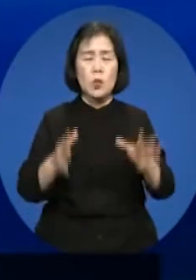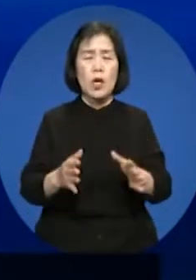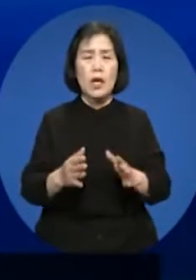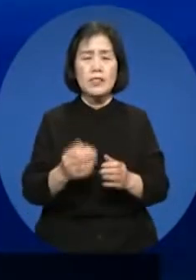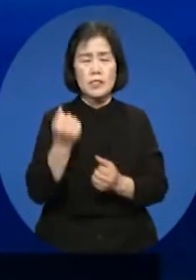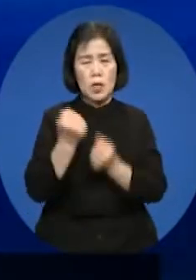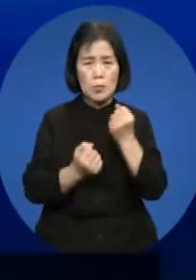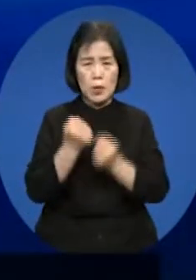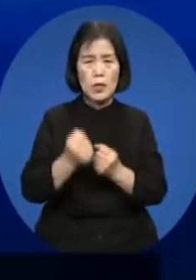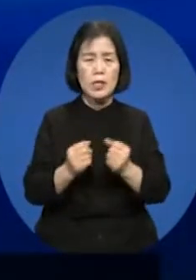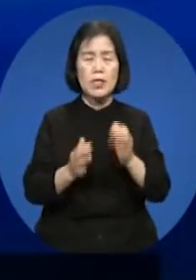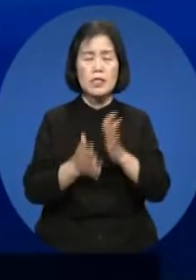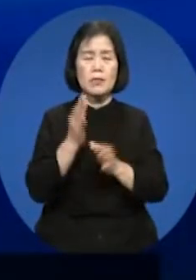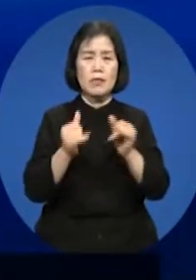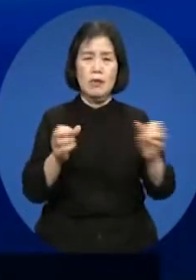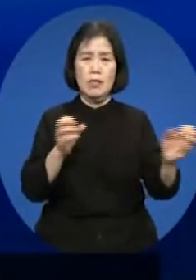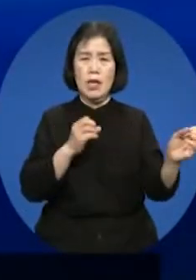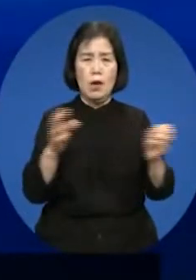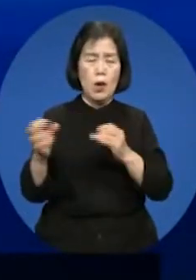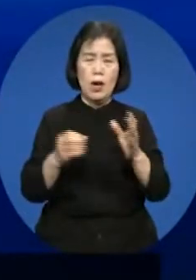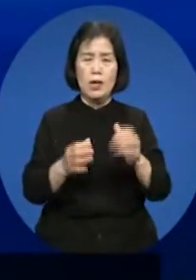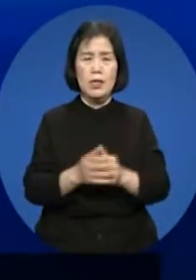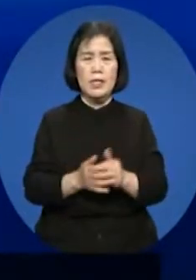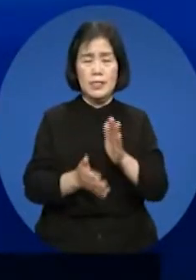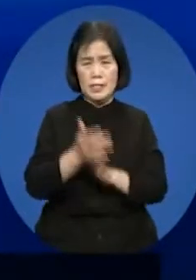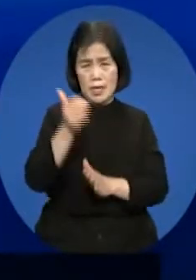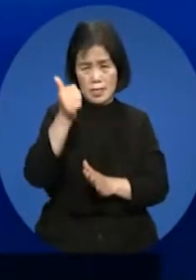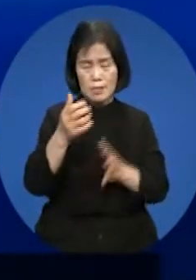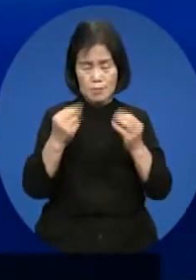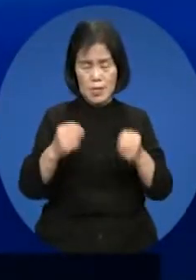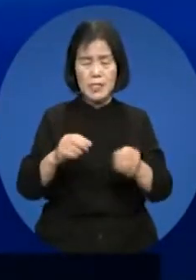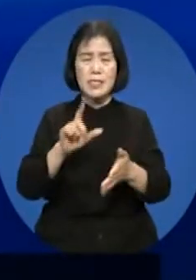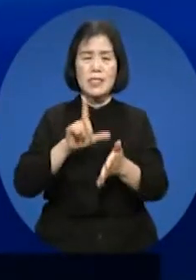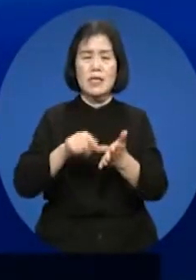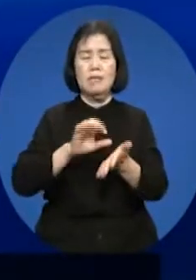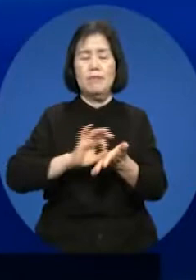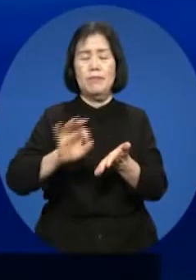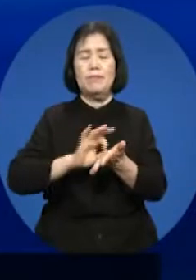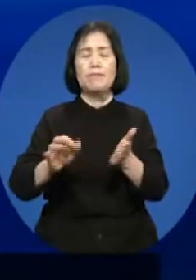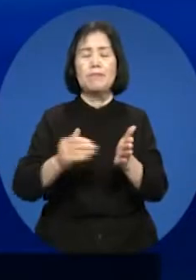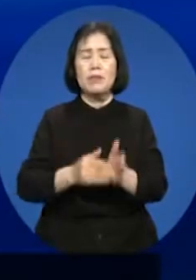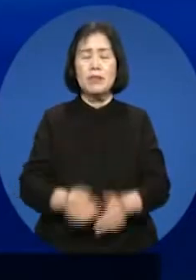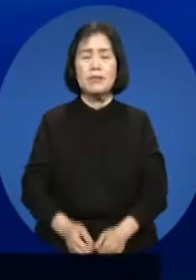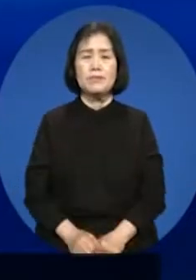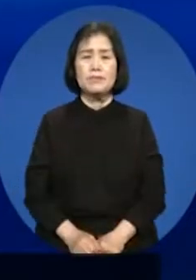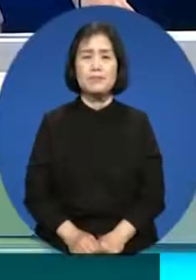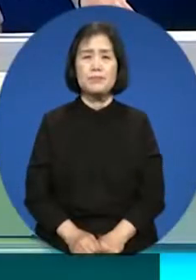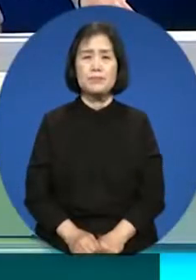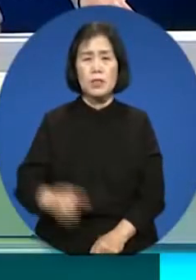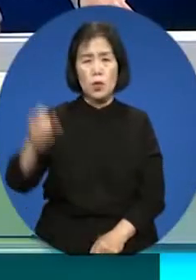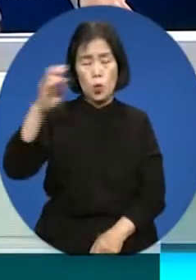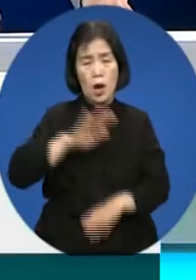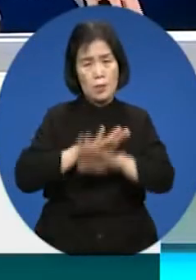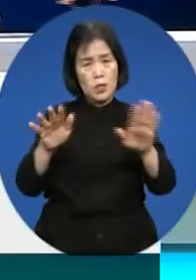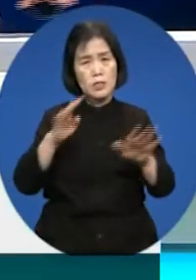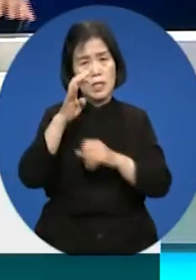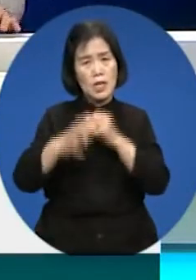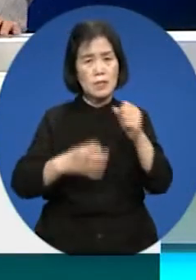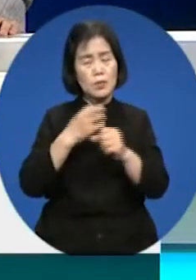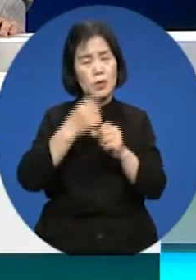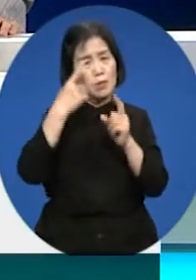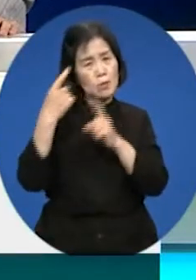또 시민과의 대화에 박 시장께서 많은 시간을 할애하고 계시기도 합니다. 시장님께서는 광명의 40년을 어떻게